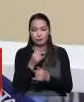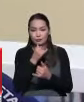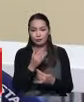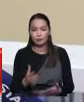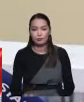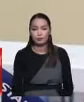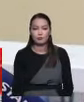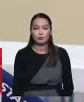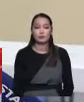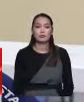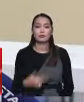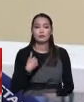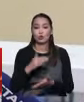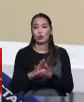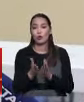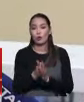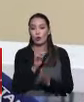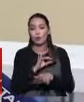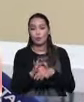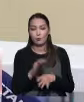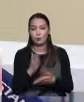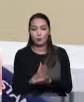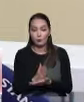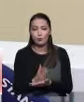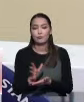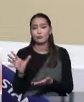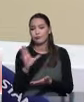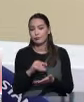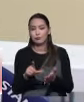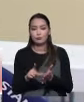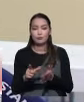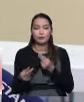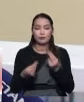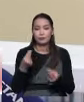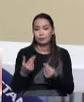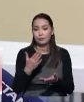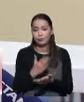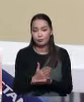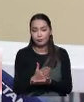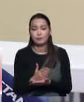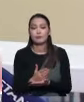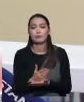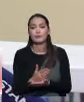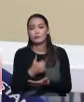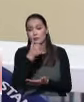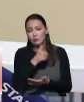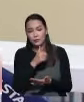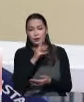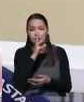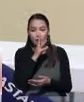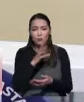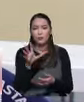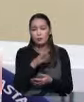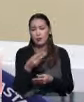келісім шартпен жұмыс істейміз, біз налогты төлейміз, аренда төлейміз, зарплата төлейміз,